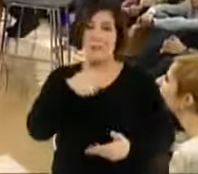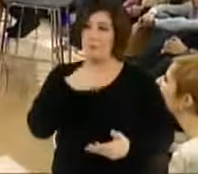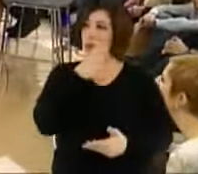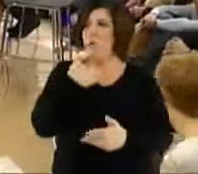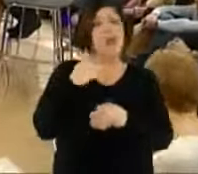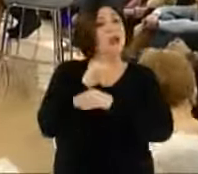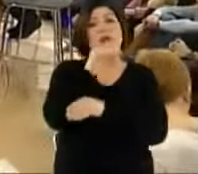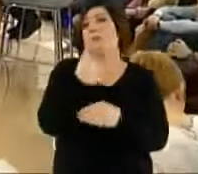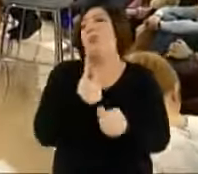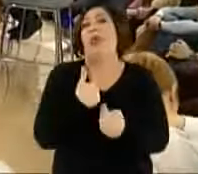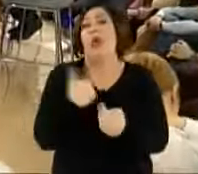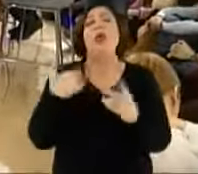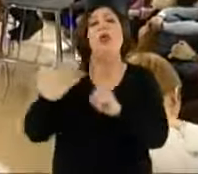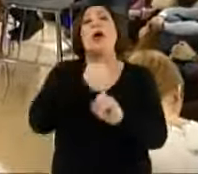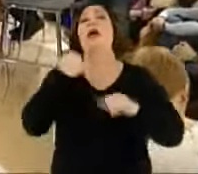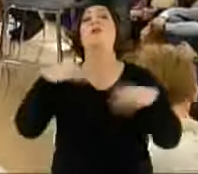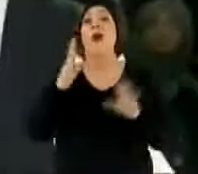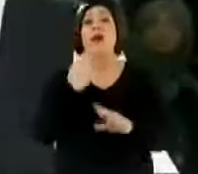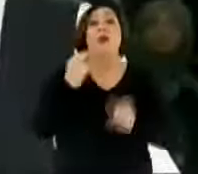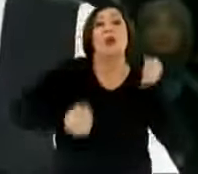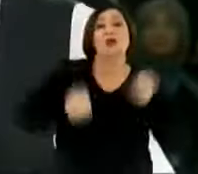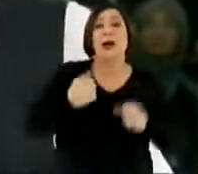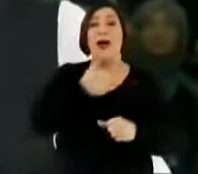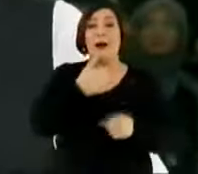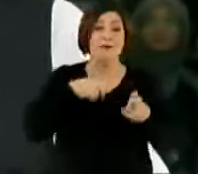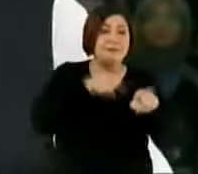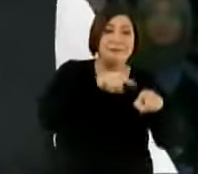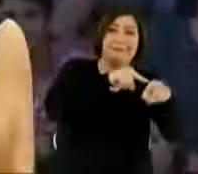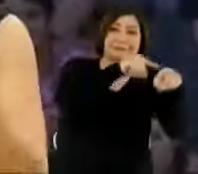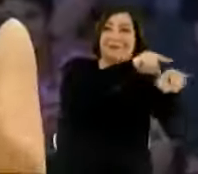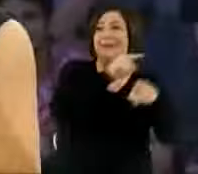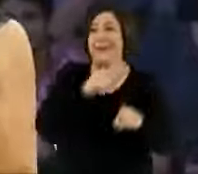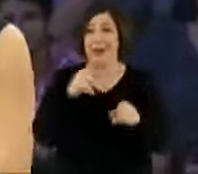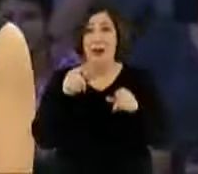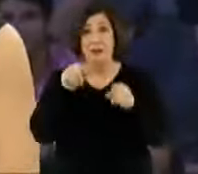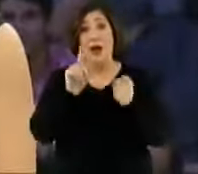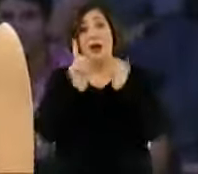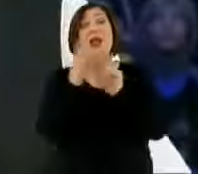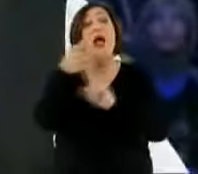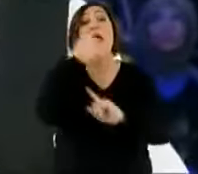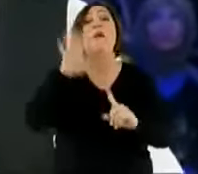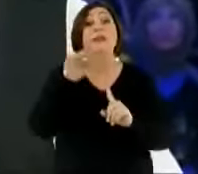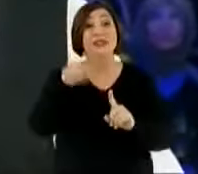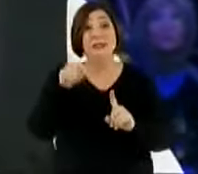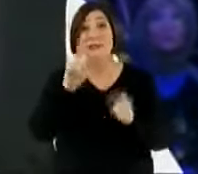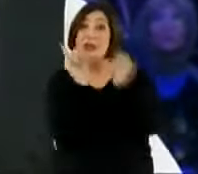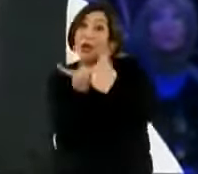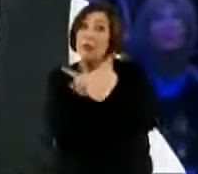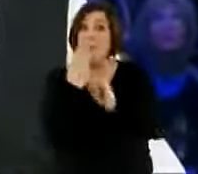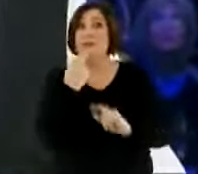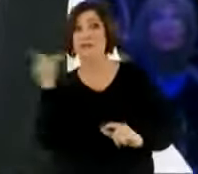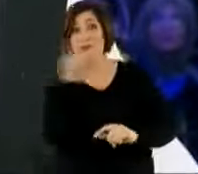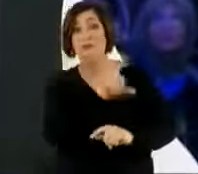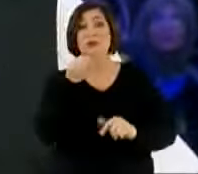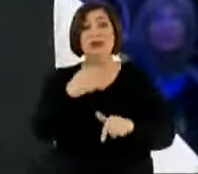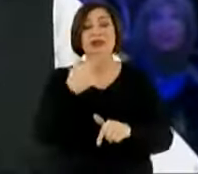onları yaşadım. Hakikaten güzel, yakalanamayan bir aşktı. Kadın koşar, biz de arkasından koşardık. Şimdi rol söylüyorum. Değişti. Yakalayamazdık. Böyle